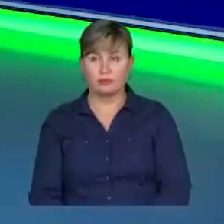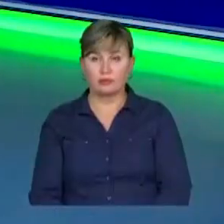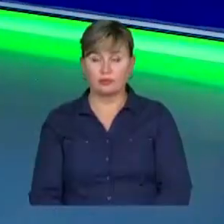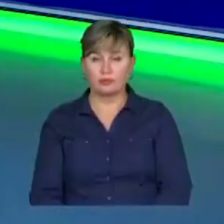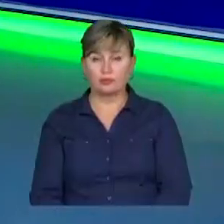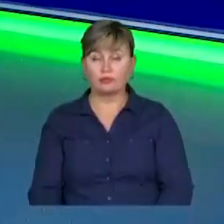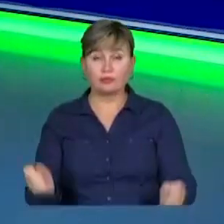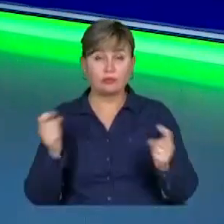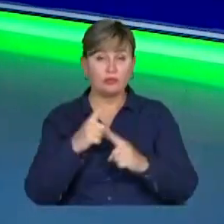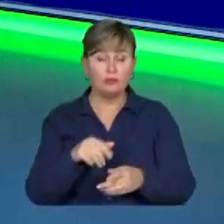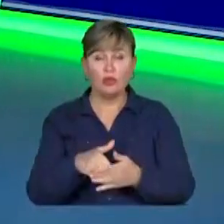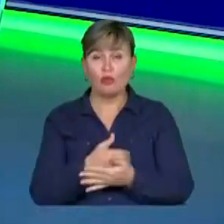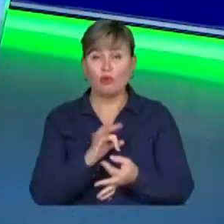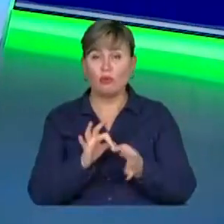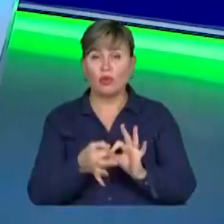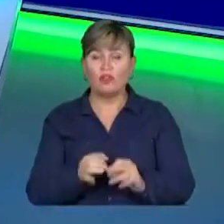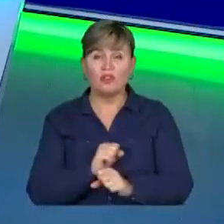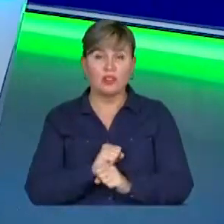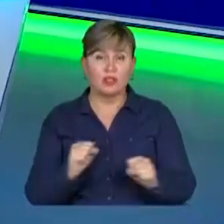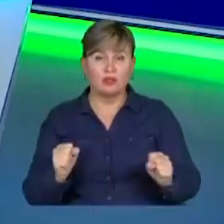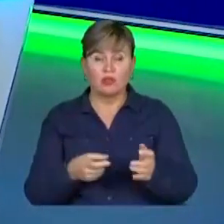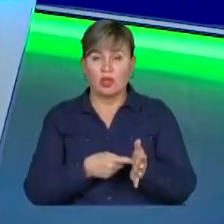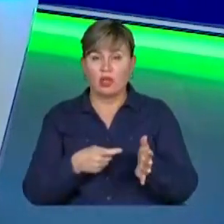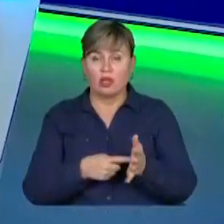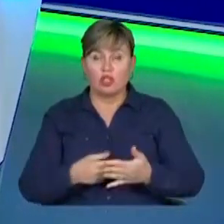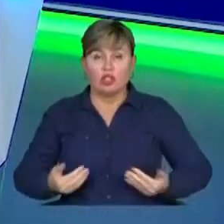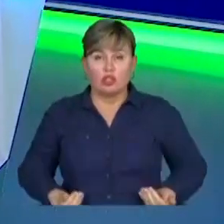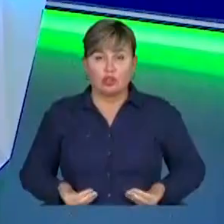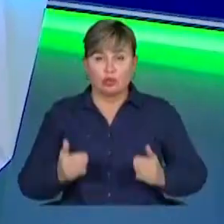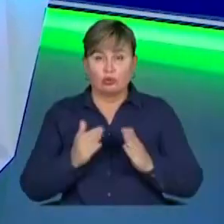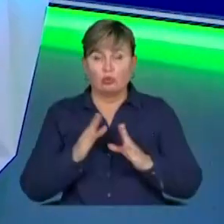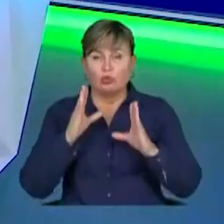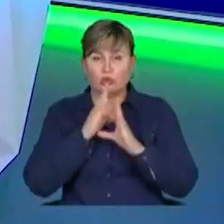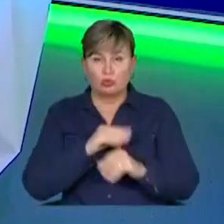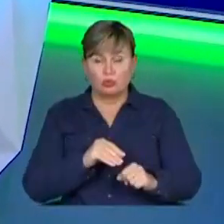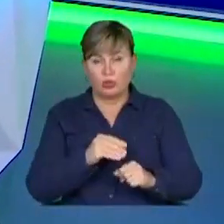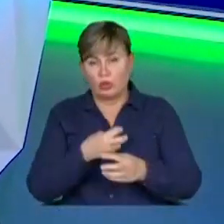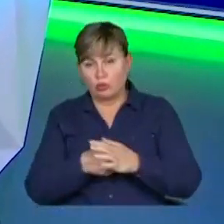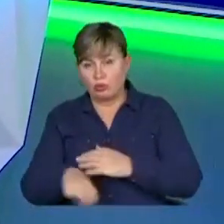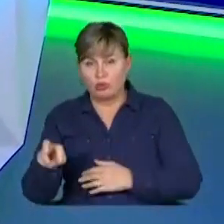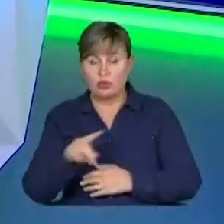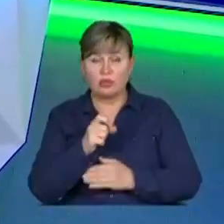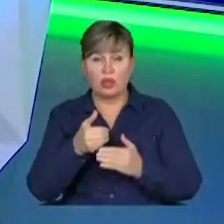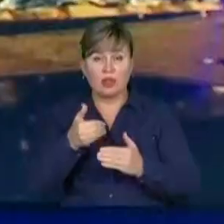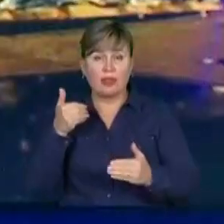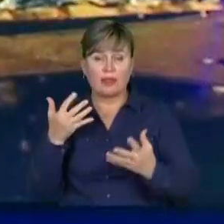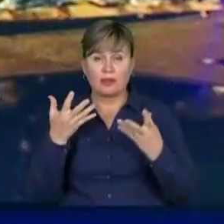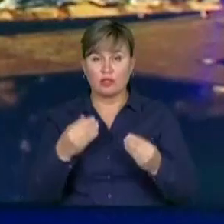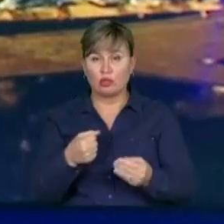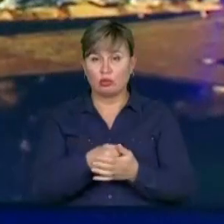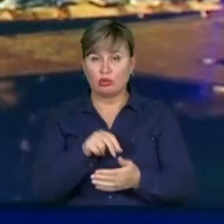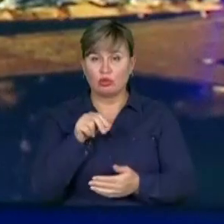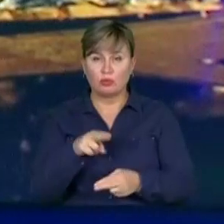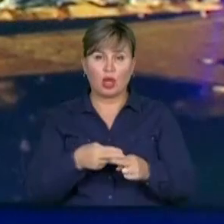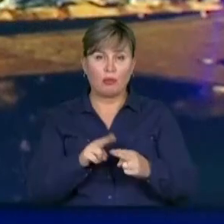Стали известны новые подробности взрыва в Караганде. Жильцы дома успели эвакуироваться за несколько секунд до ЧП. Об